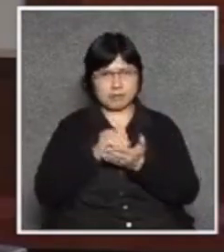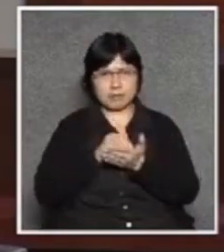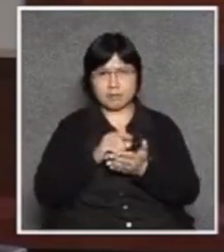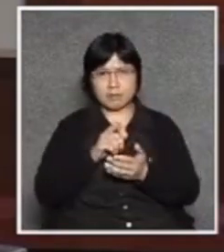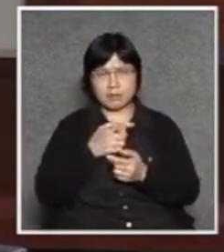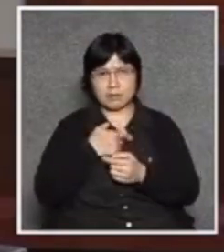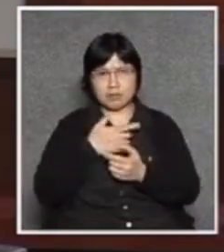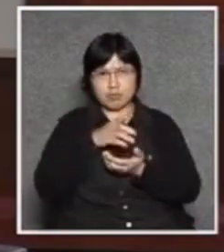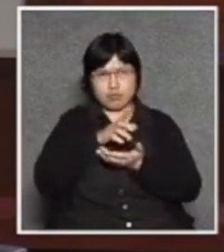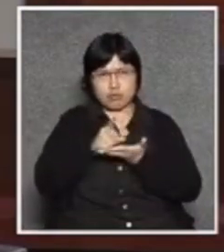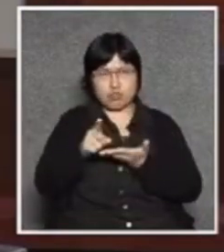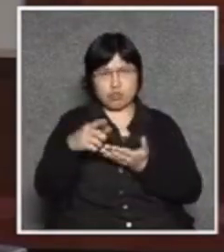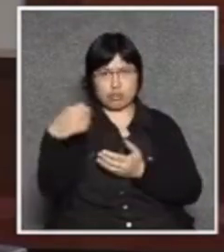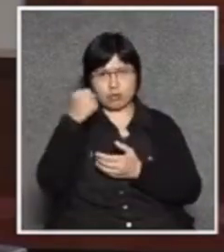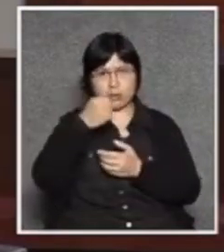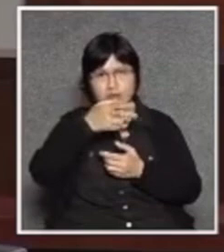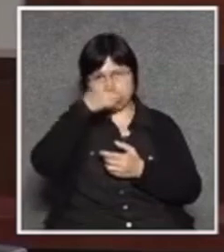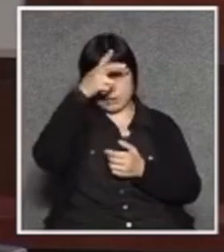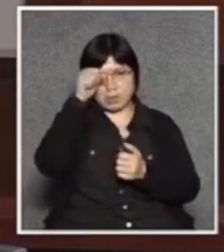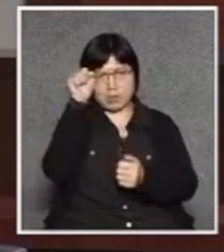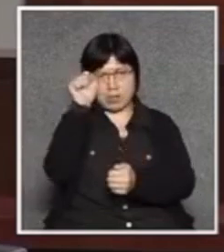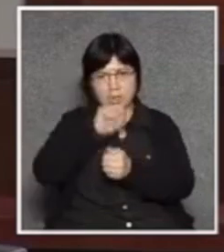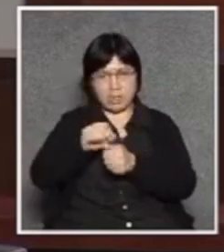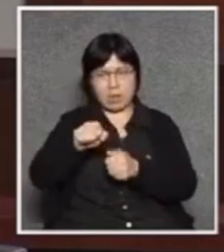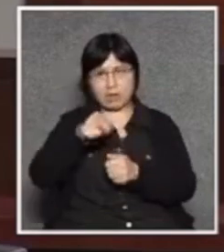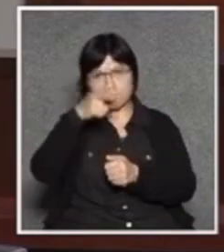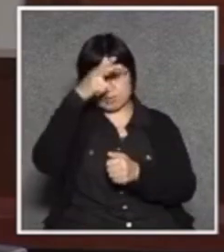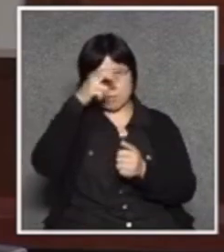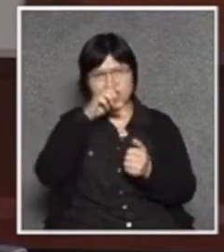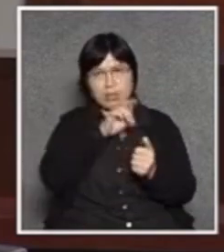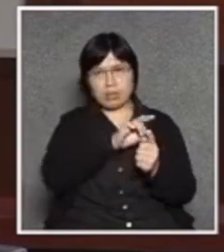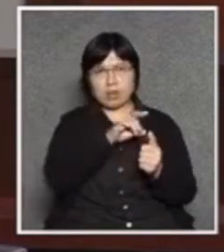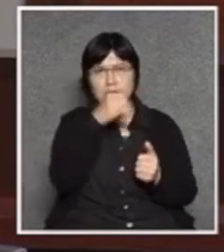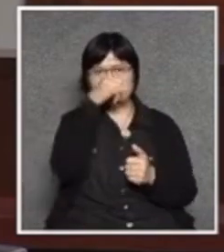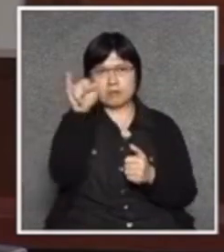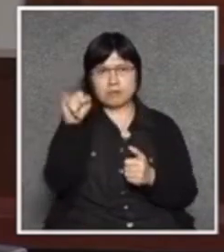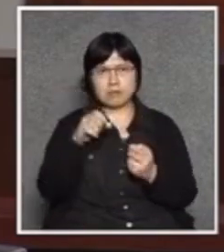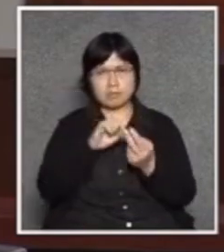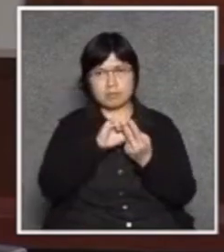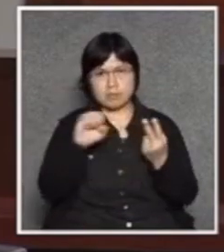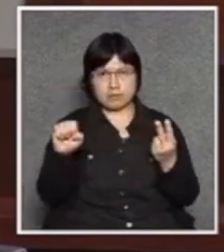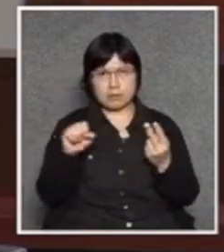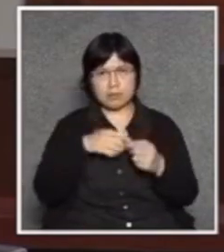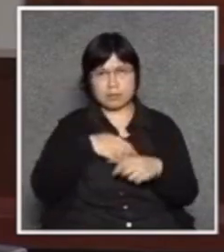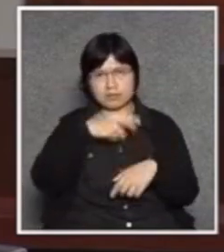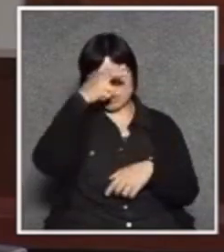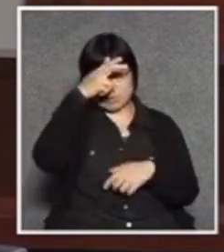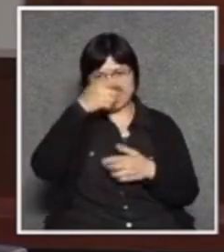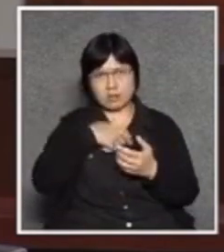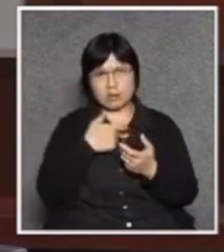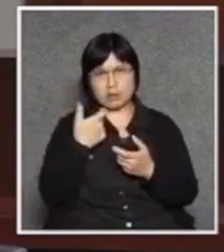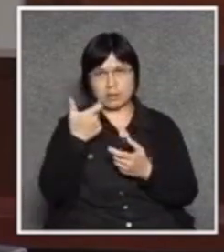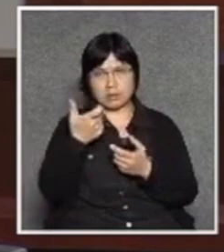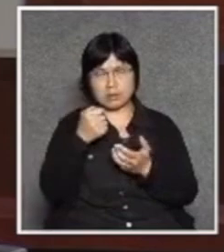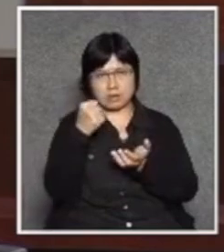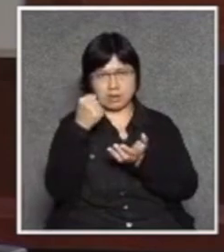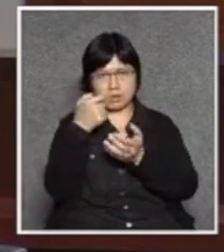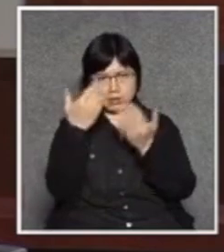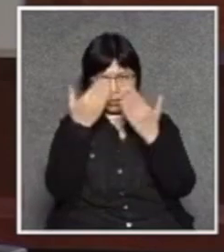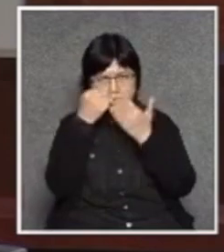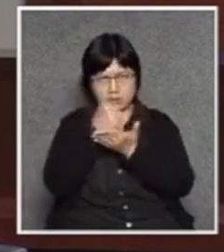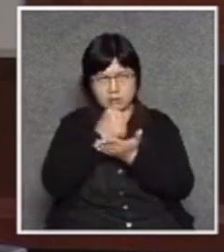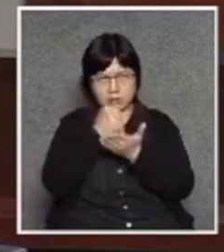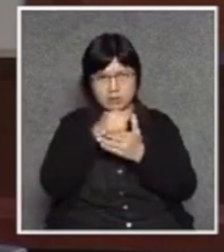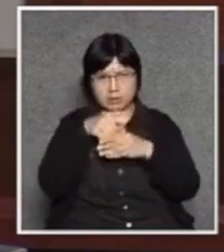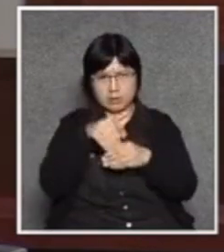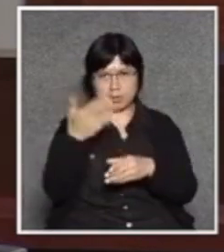權政府欺騙公眾的工具。2000年特區政府處理收費電視牌照申請的時候，當